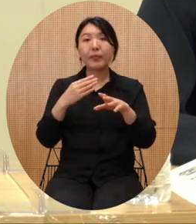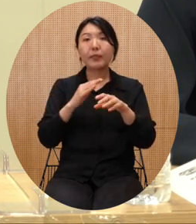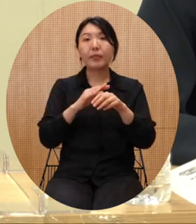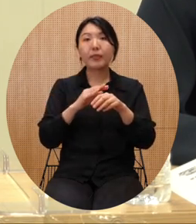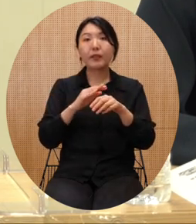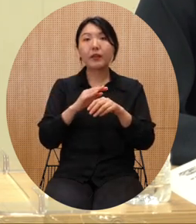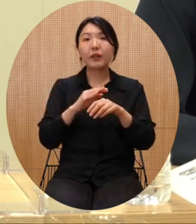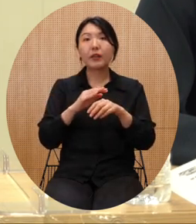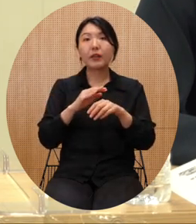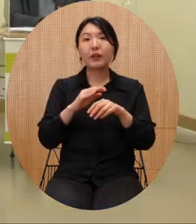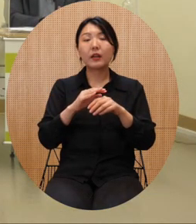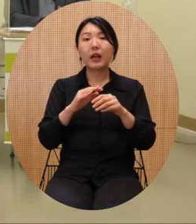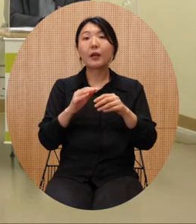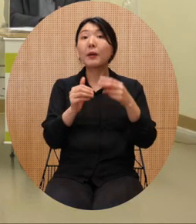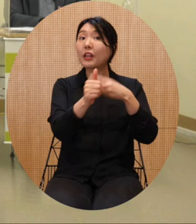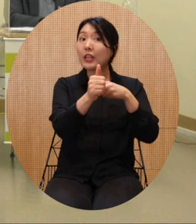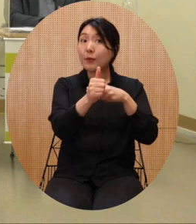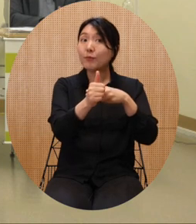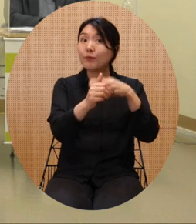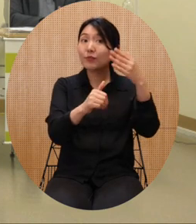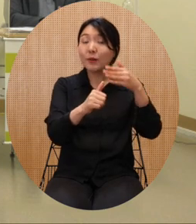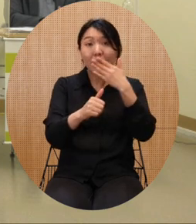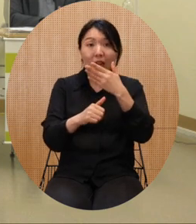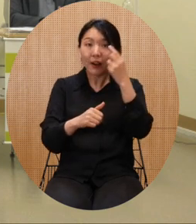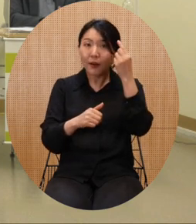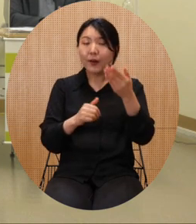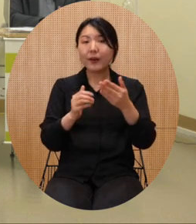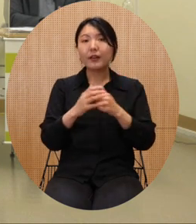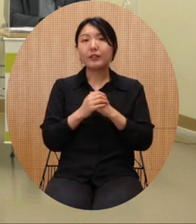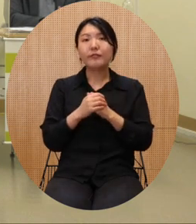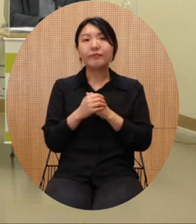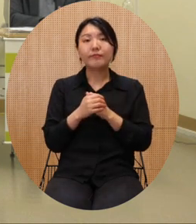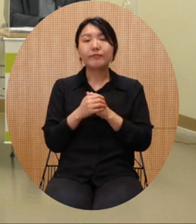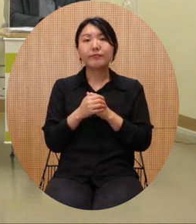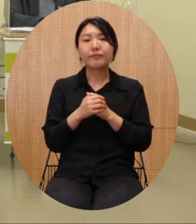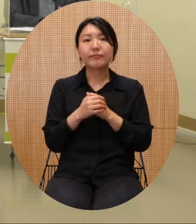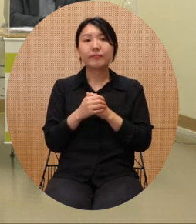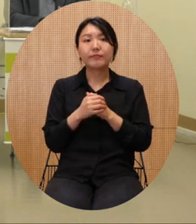해주신 최은영 박사님께서 해주신 게 어떨까 생각합니다.